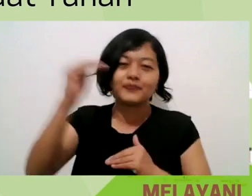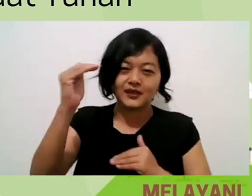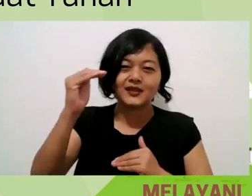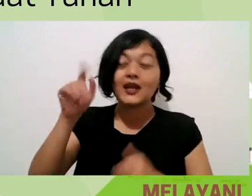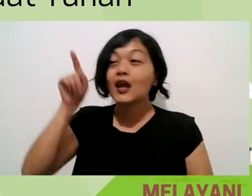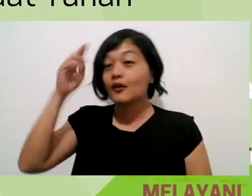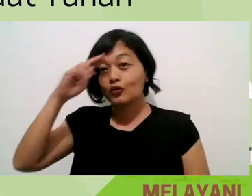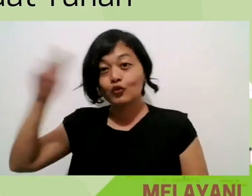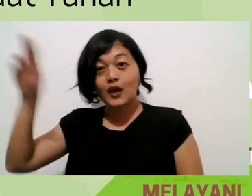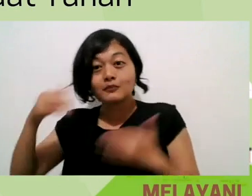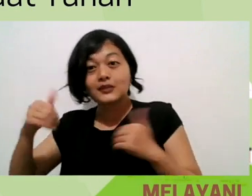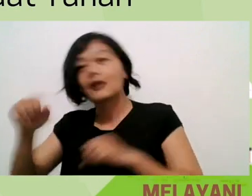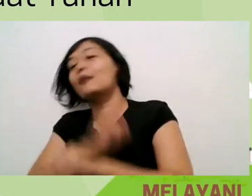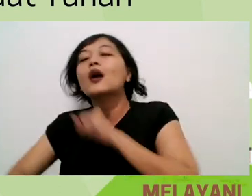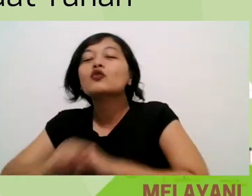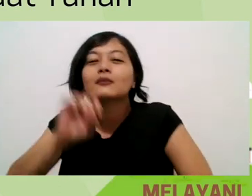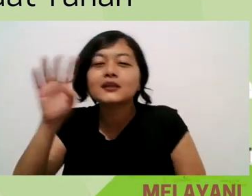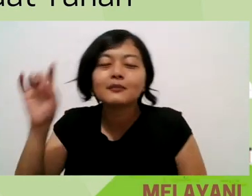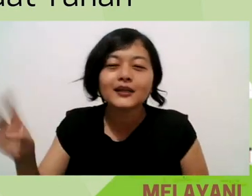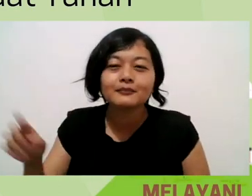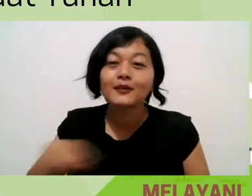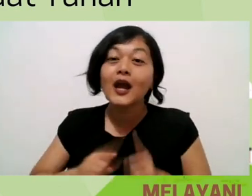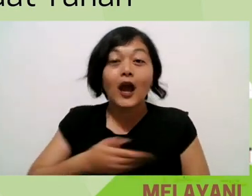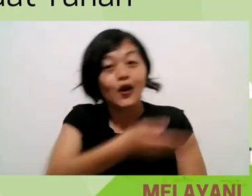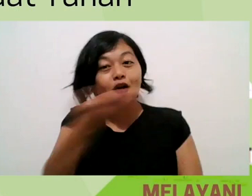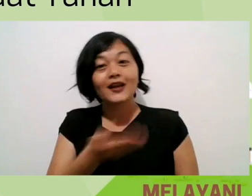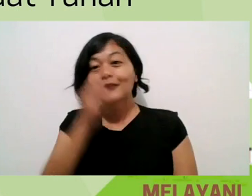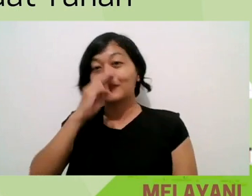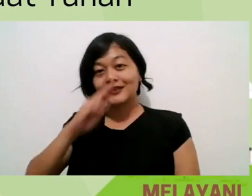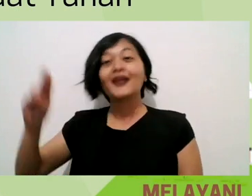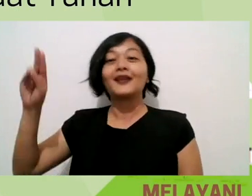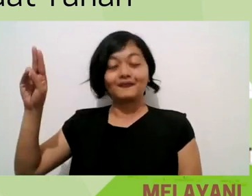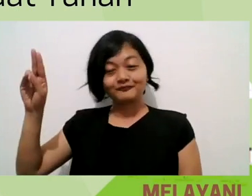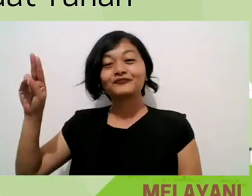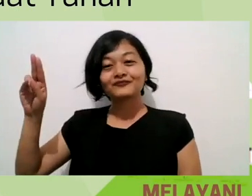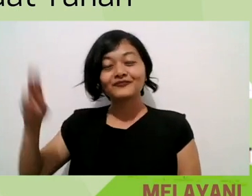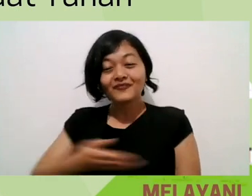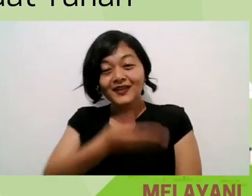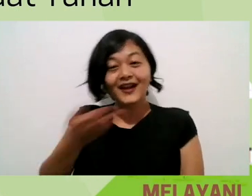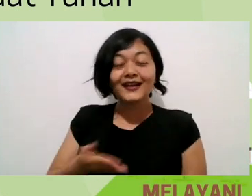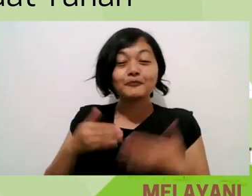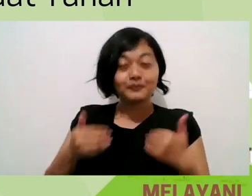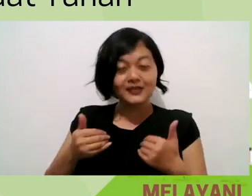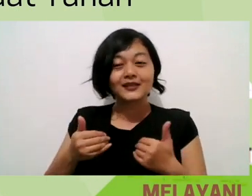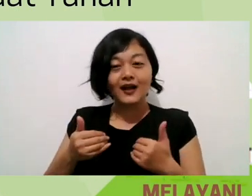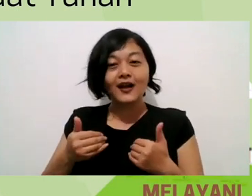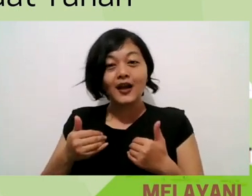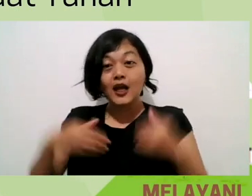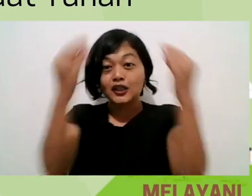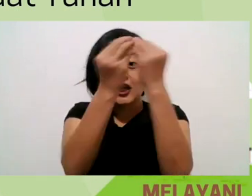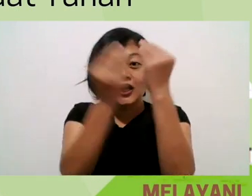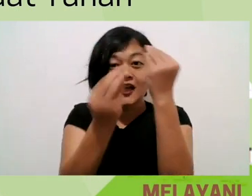Apa yang Anda lakukan dengan talenta yang diberi Tuhan, itulah